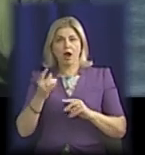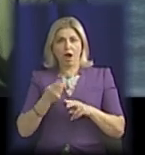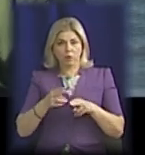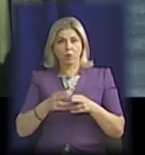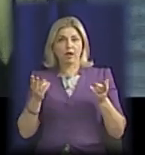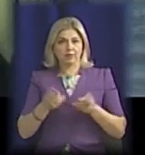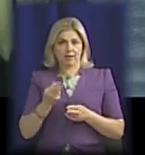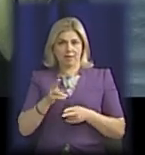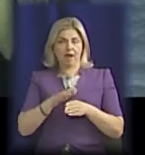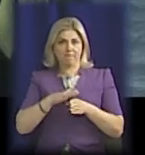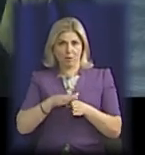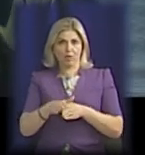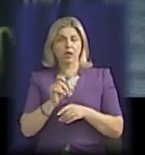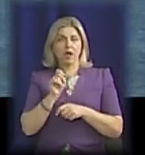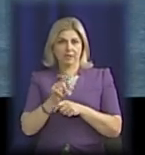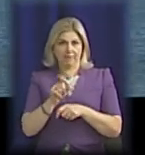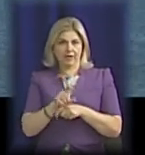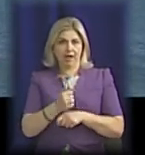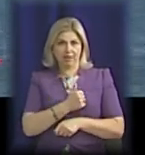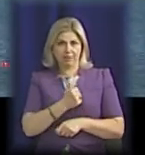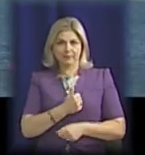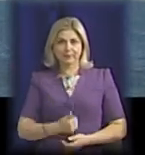для виконання бойових завдань.